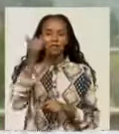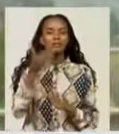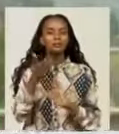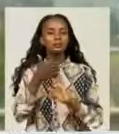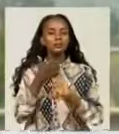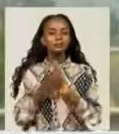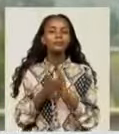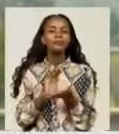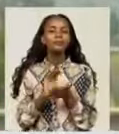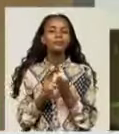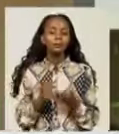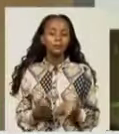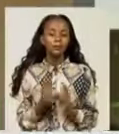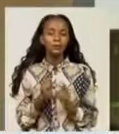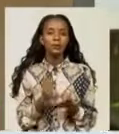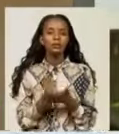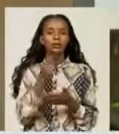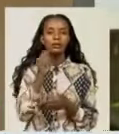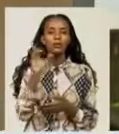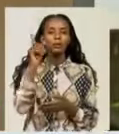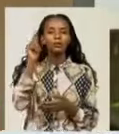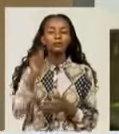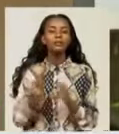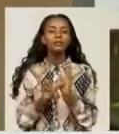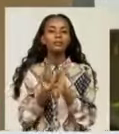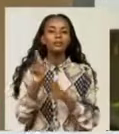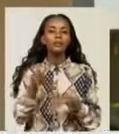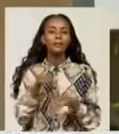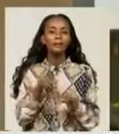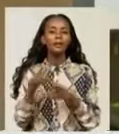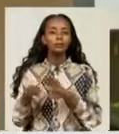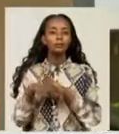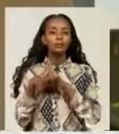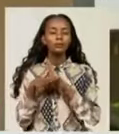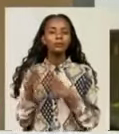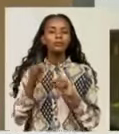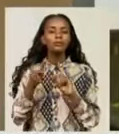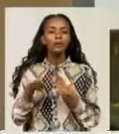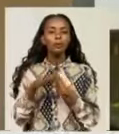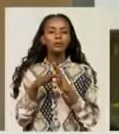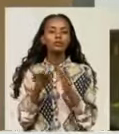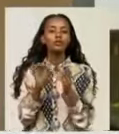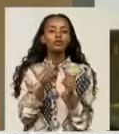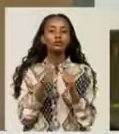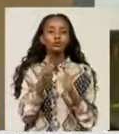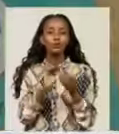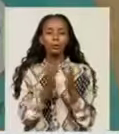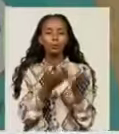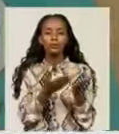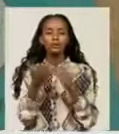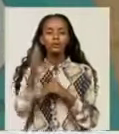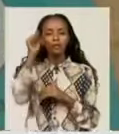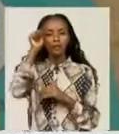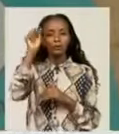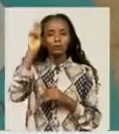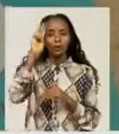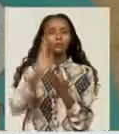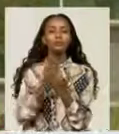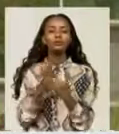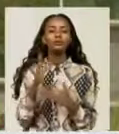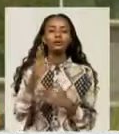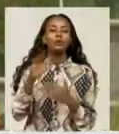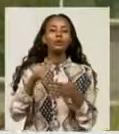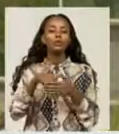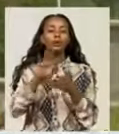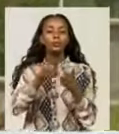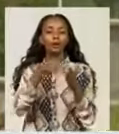እንዲኖር ያግዛል ብለዋል። በኮንታ ልዩ ወረዳ የብልጽግና ፓርቲ ወክሎ ለህዝብ ተወካዮች ምክር ቤት እጩ ሆነው የቀረቡት አቶ ኢያሱ ሳላ በበኩላቸው በወጣው መርሃ